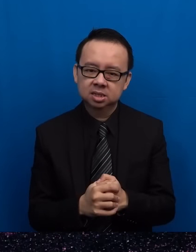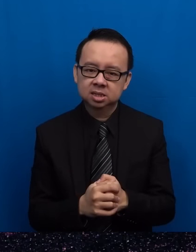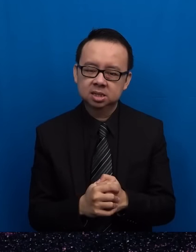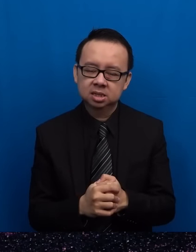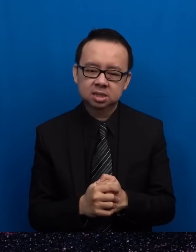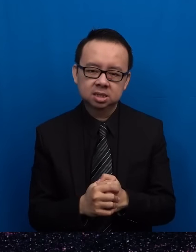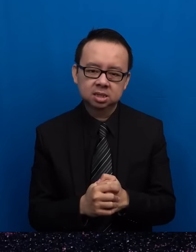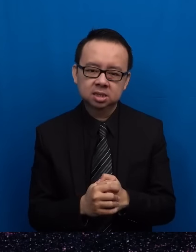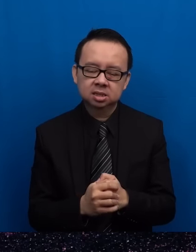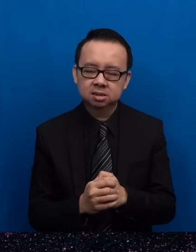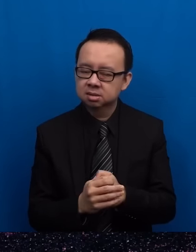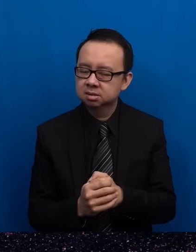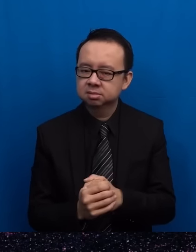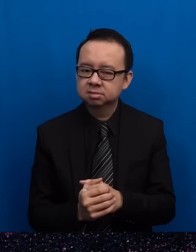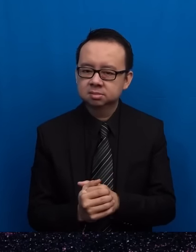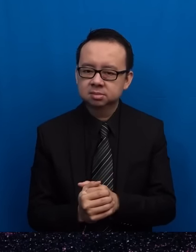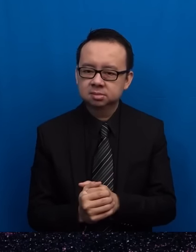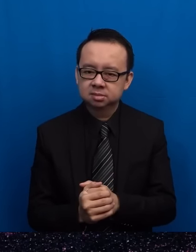perbandingan.